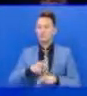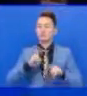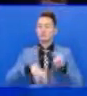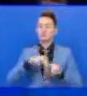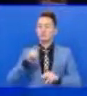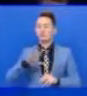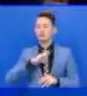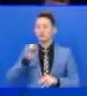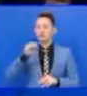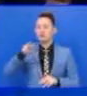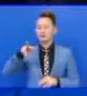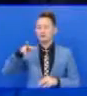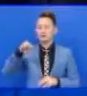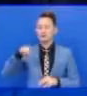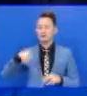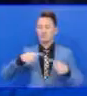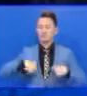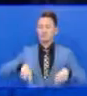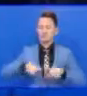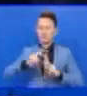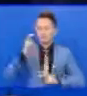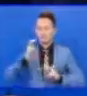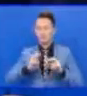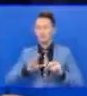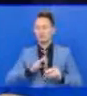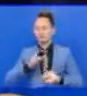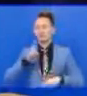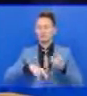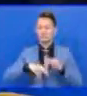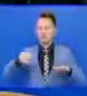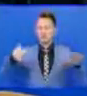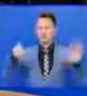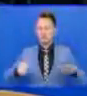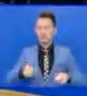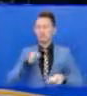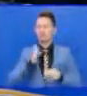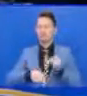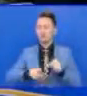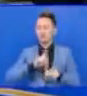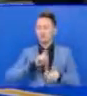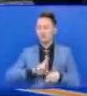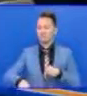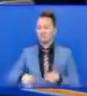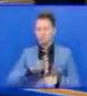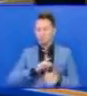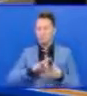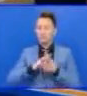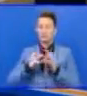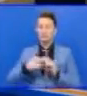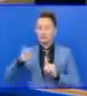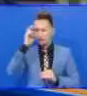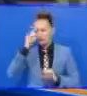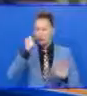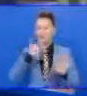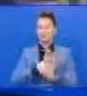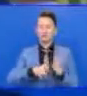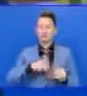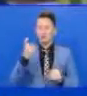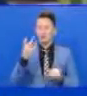жауапты Алмат құрылыс жауапкершілігі шектеулі серіктестігі айналасы 6 айдың ішінде салып берді. Мектепке аудан бюджетінен 146